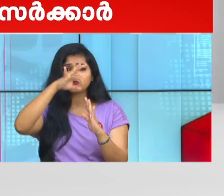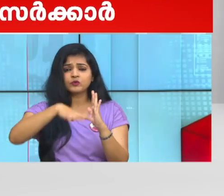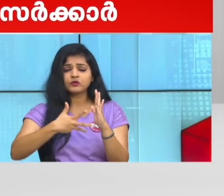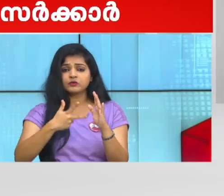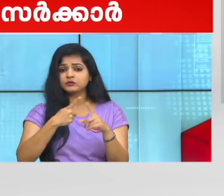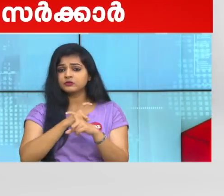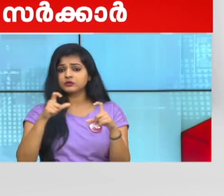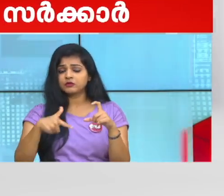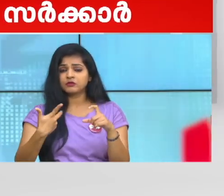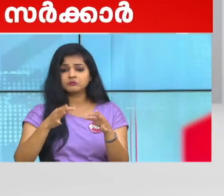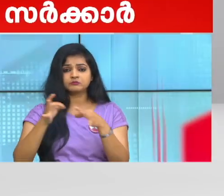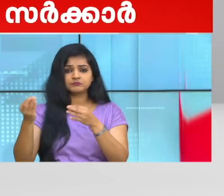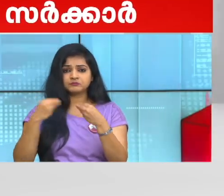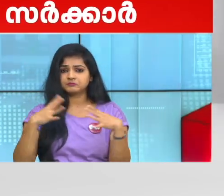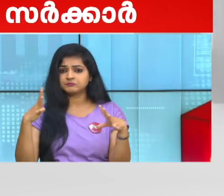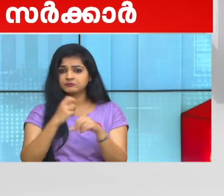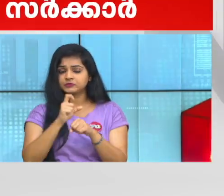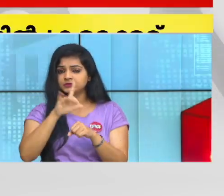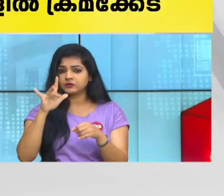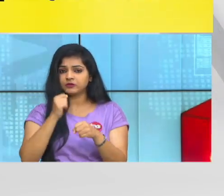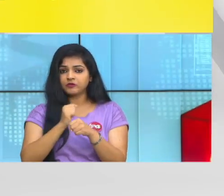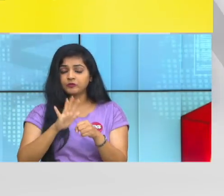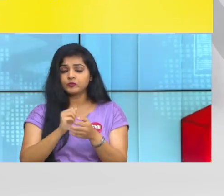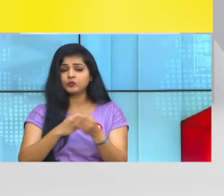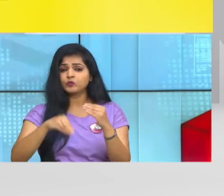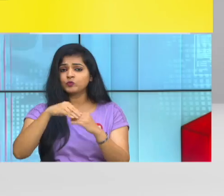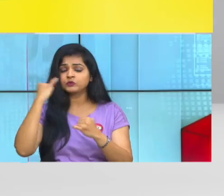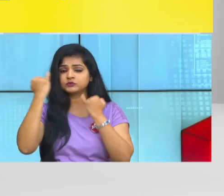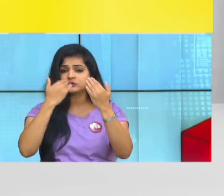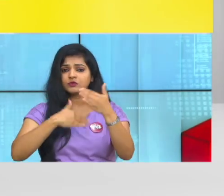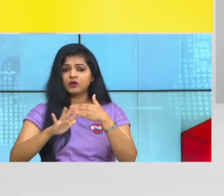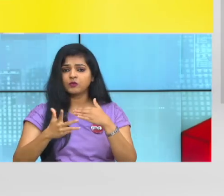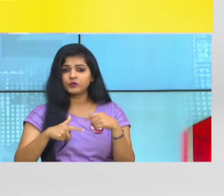എന്നൊന്നും കേന്ദ്ര സർക്കാർ വിശദീകരിക്കുന്നുമില്ല. ഇതിന്റെ അന്വേഷണം ഇനി എങ്ങനെയായിരിക്കും ഇത്?